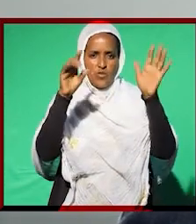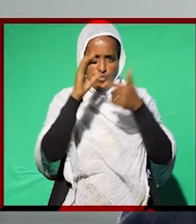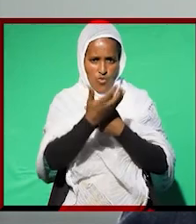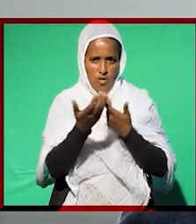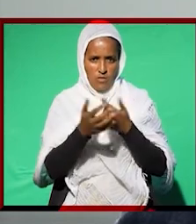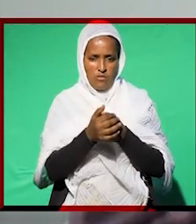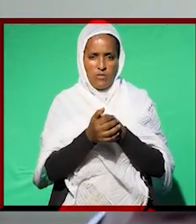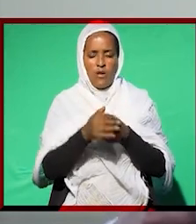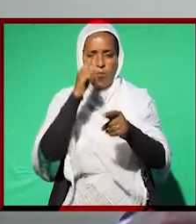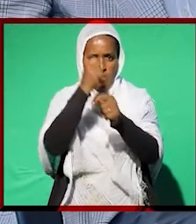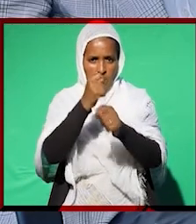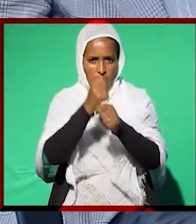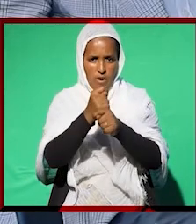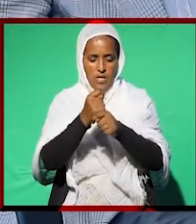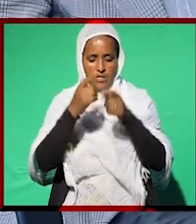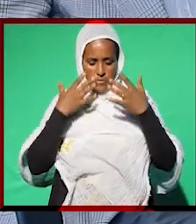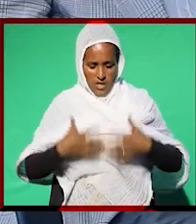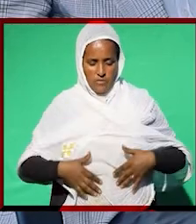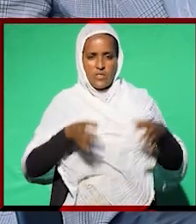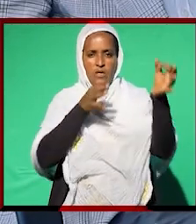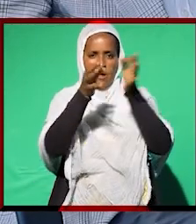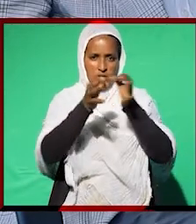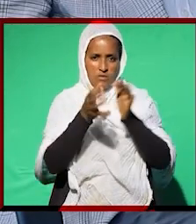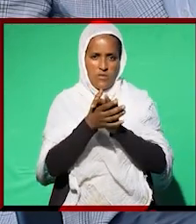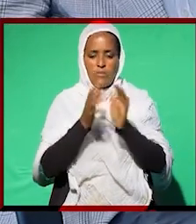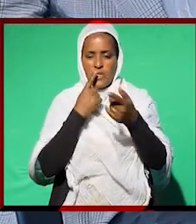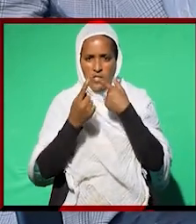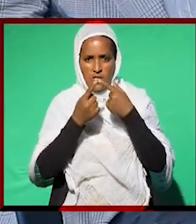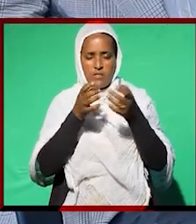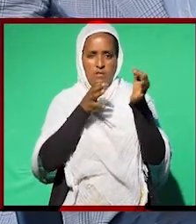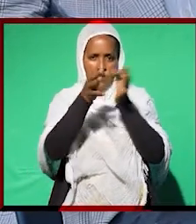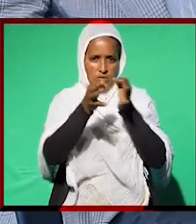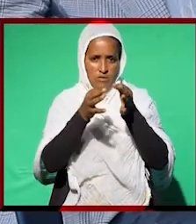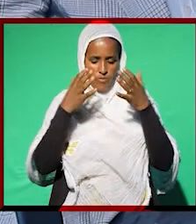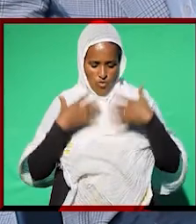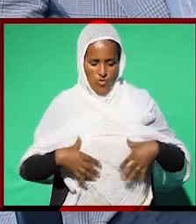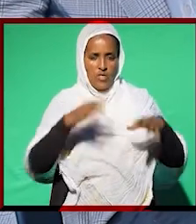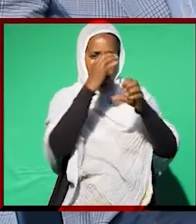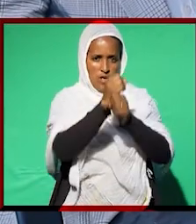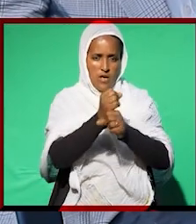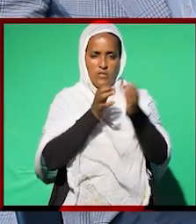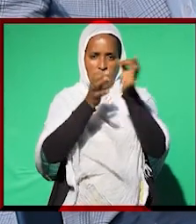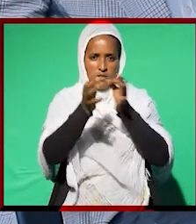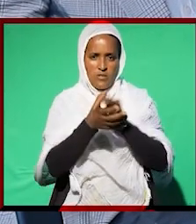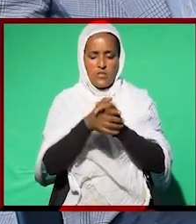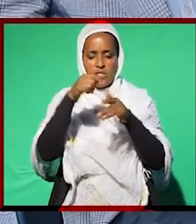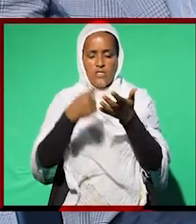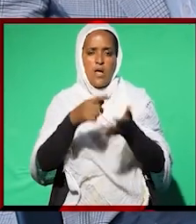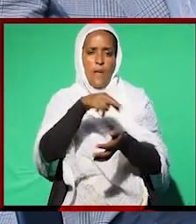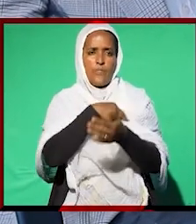ይገለጣል። ሃይማኖት በእምነት በተግባር ሲገለጥ በልብስ ይገለጣል፣ በምግብ ይገለጣል፣ በንግግር ይገለጣል፣ በሰውነት አያያዝ